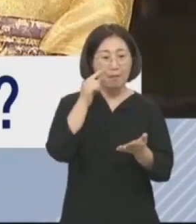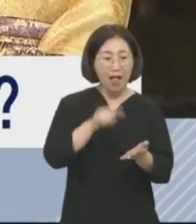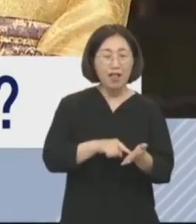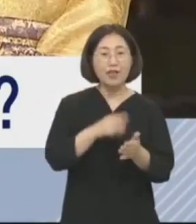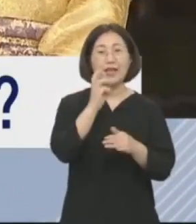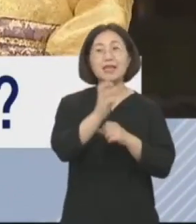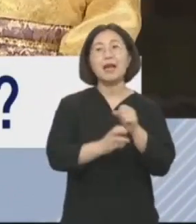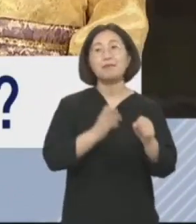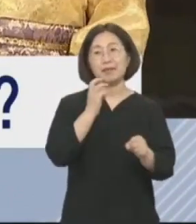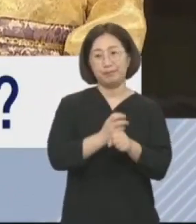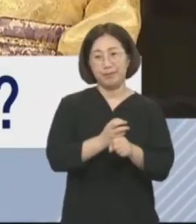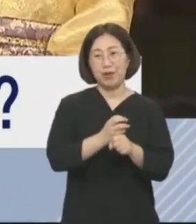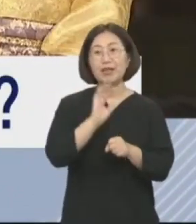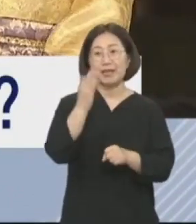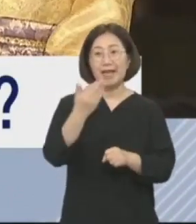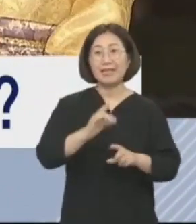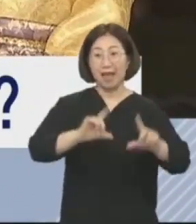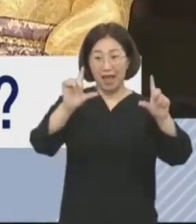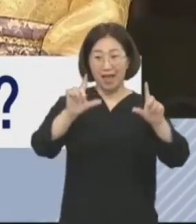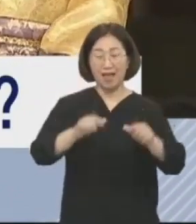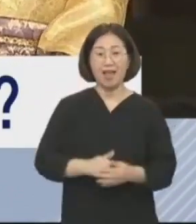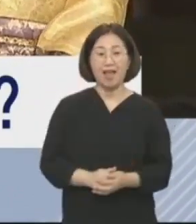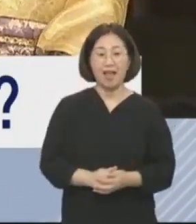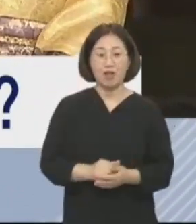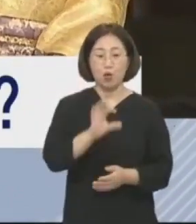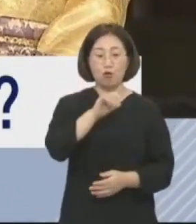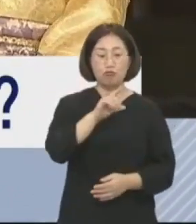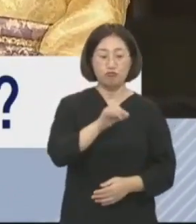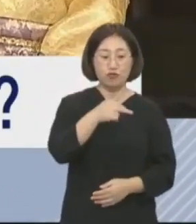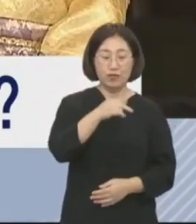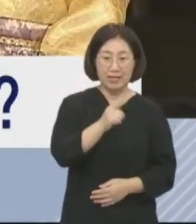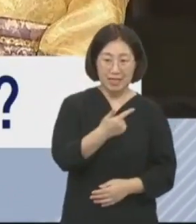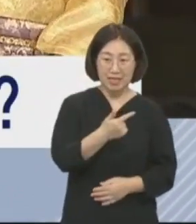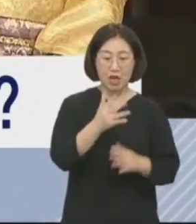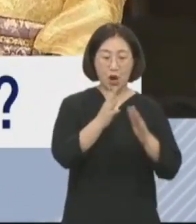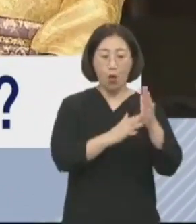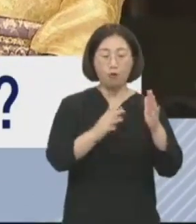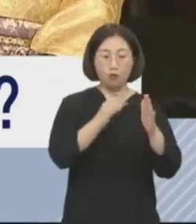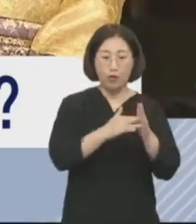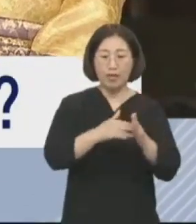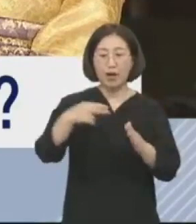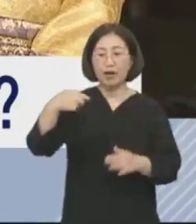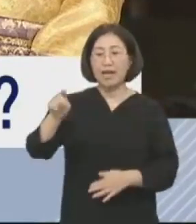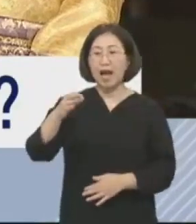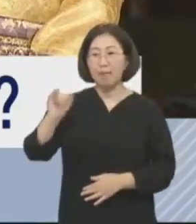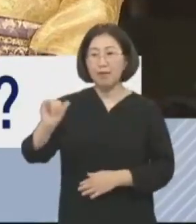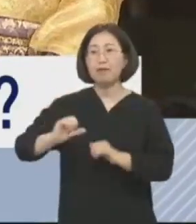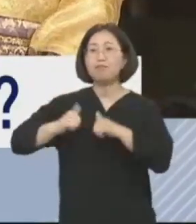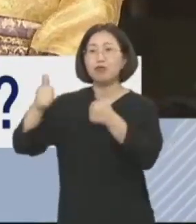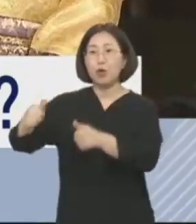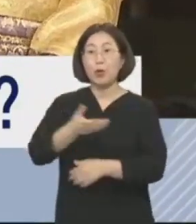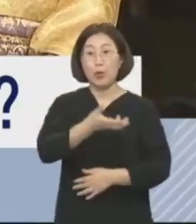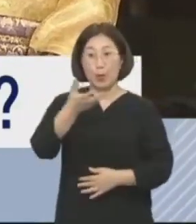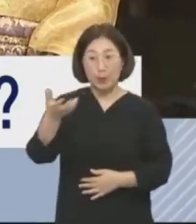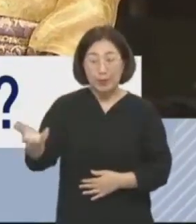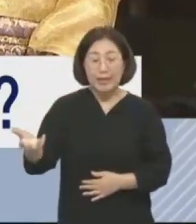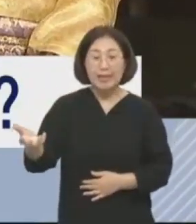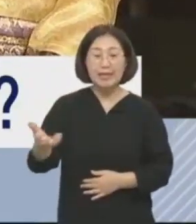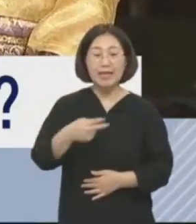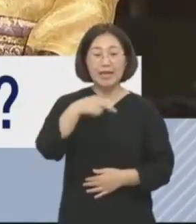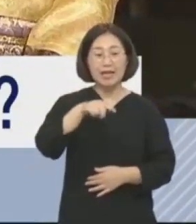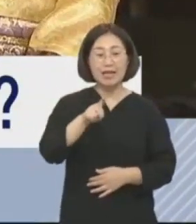되는 해이기도 하고요. 또 웅진 공주에서 사비 부여로 천도를 한